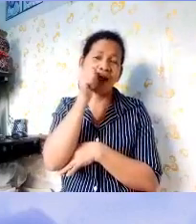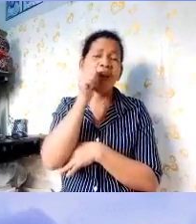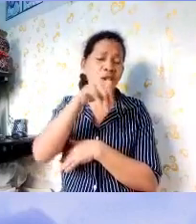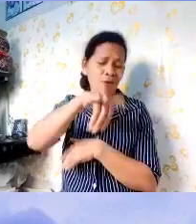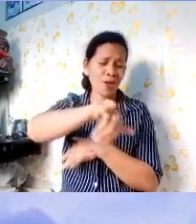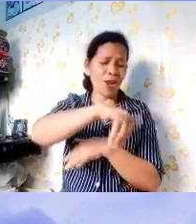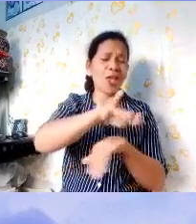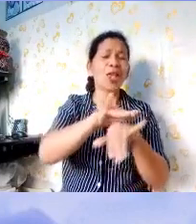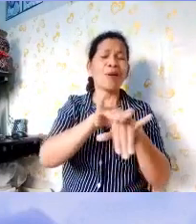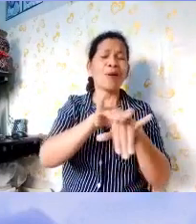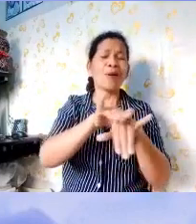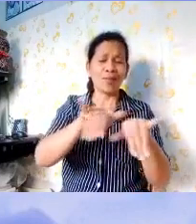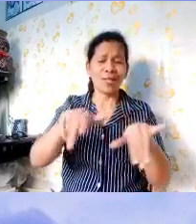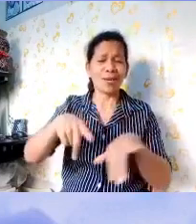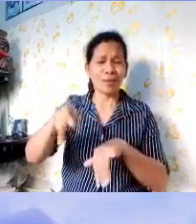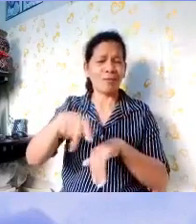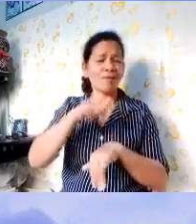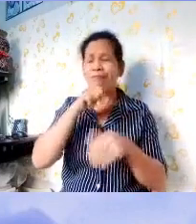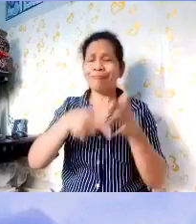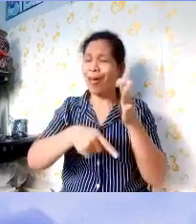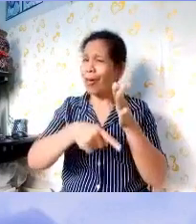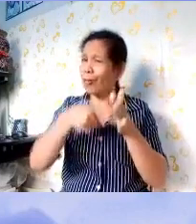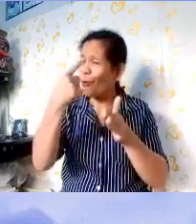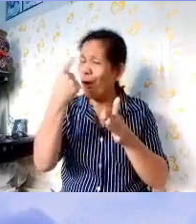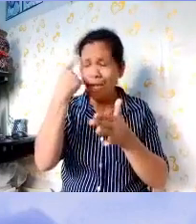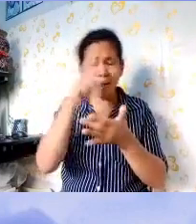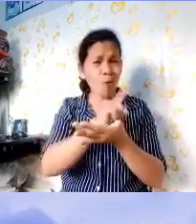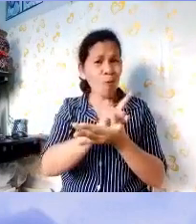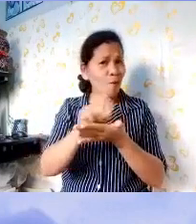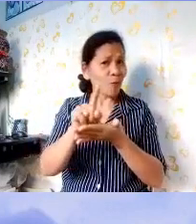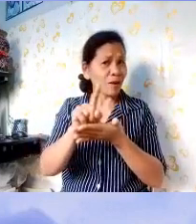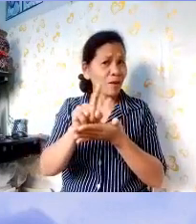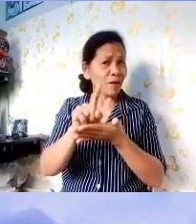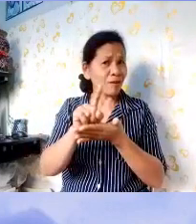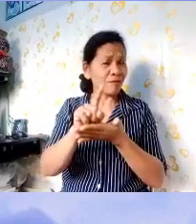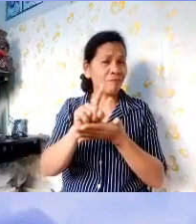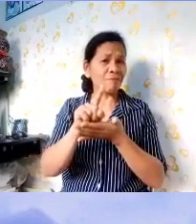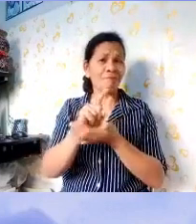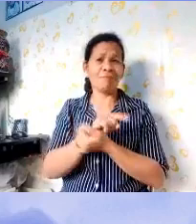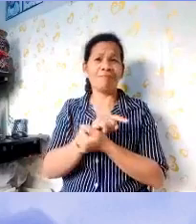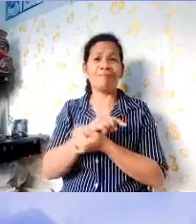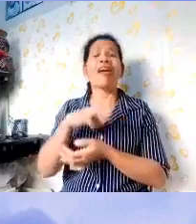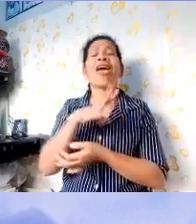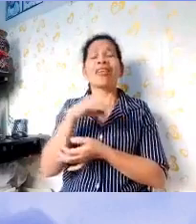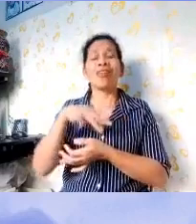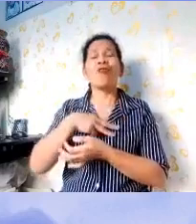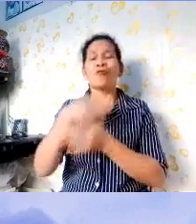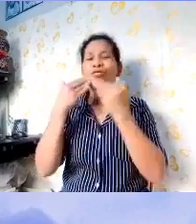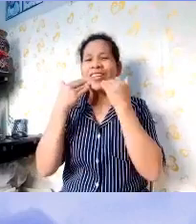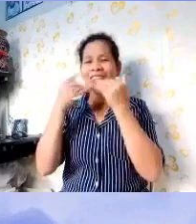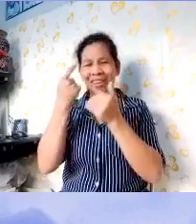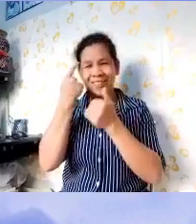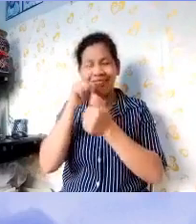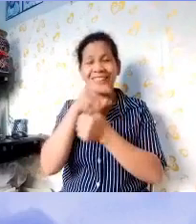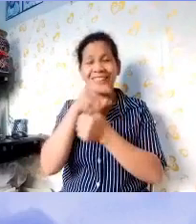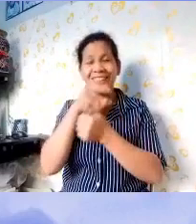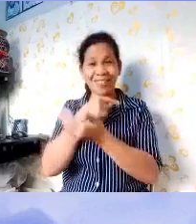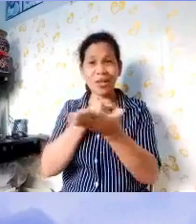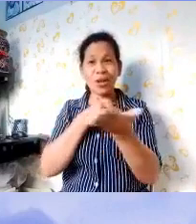po once a week. At kami po ay nagpapasalamat, mga kapatid, na kayo po ay narito sa atin pong